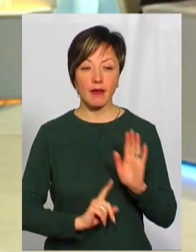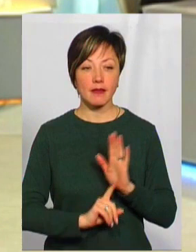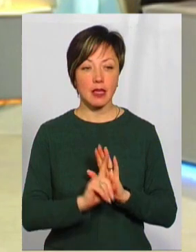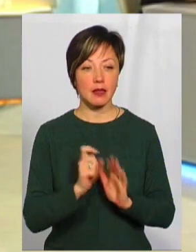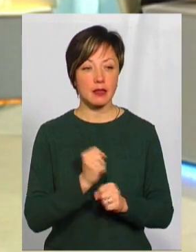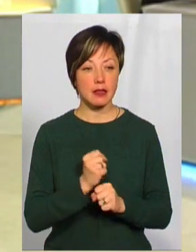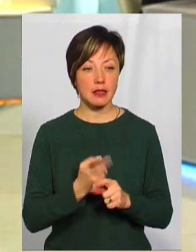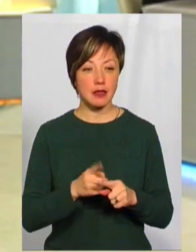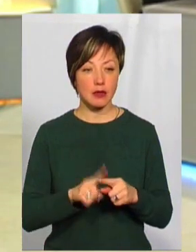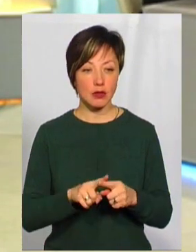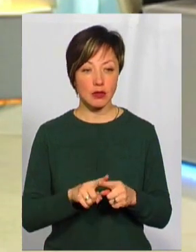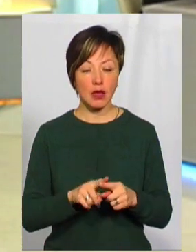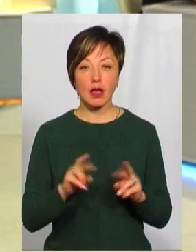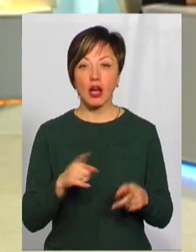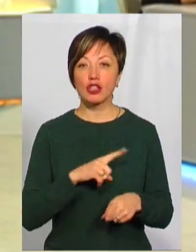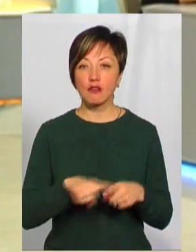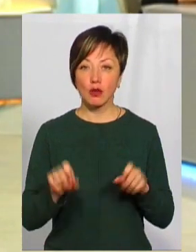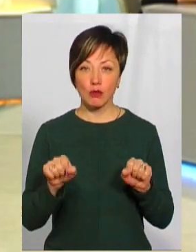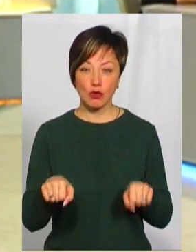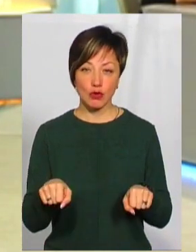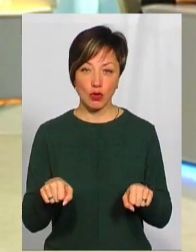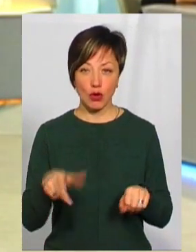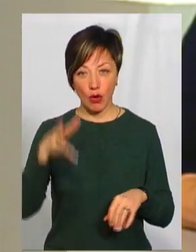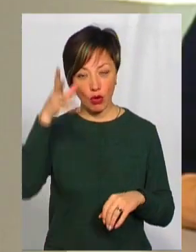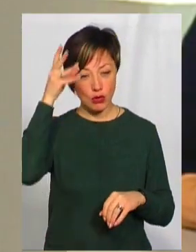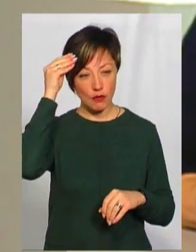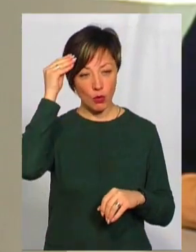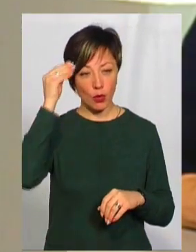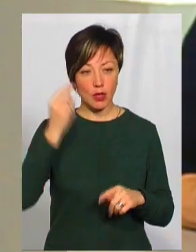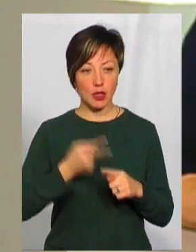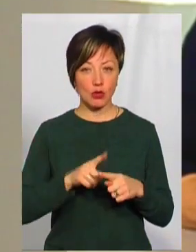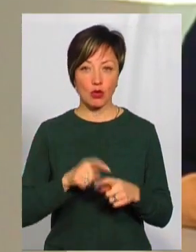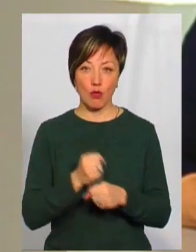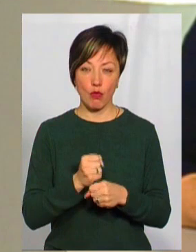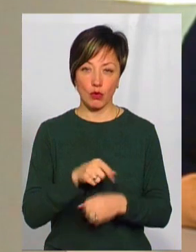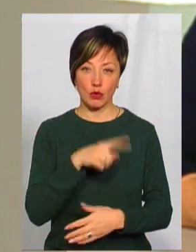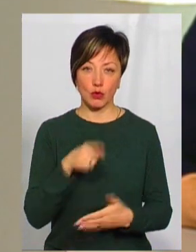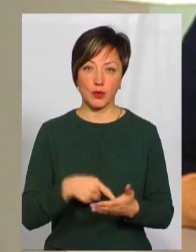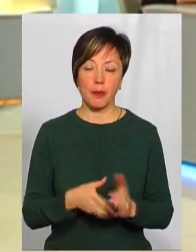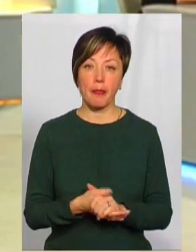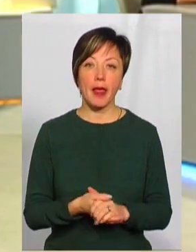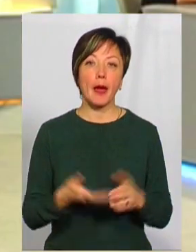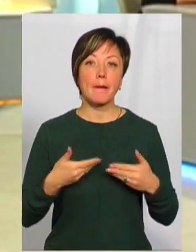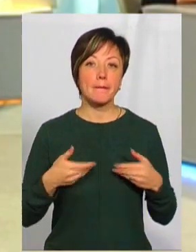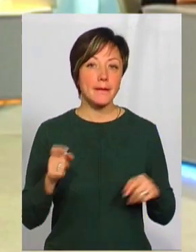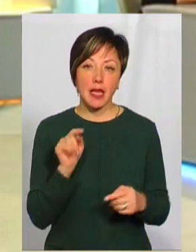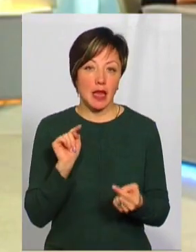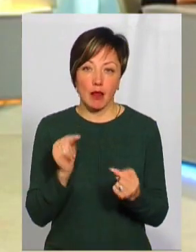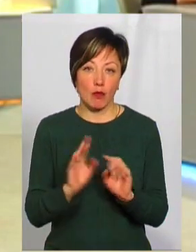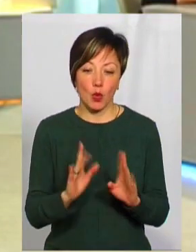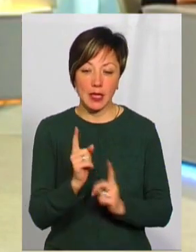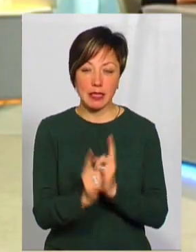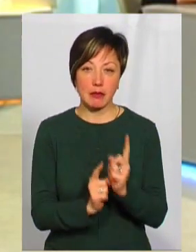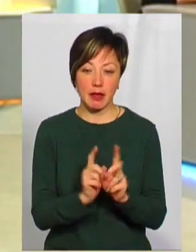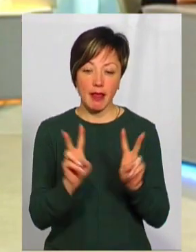цю роботу? Як швидко вони можуть освоїти цю роботу? Ну, ми би дуже не проти навіть